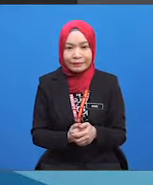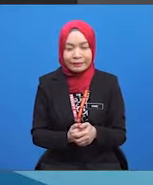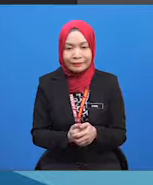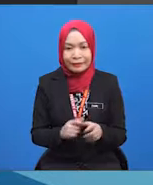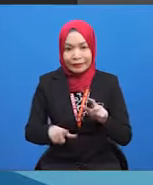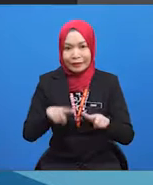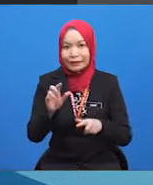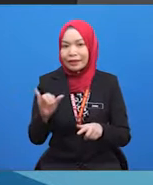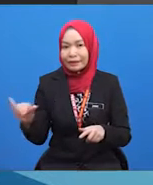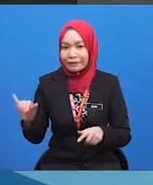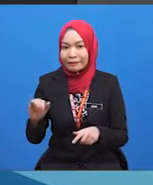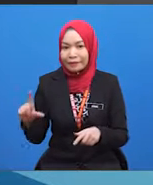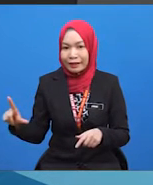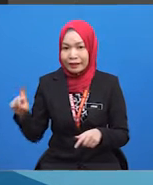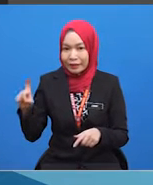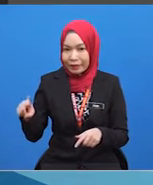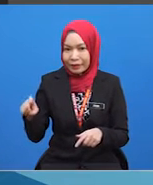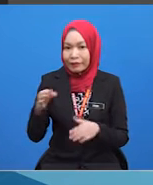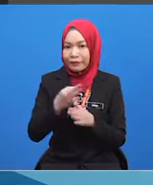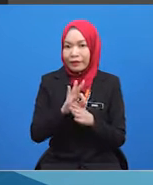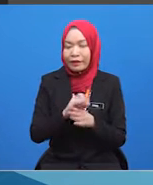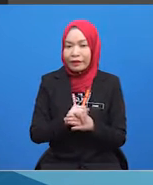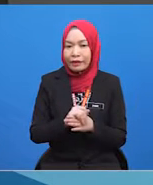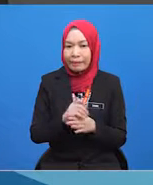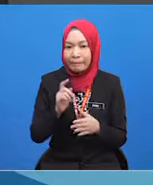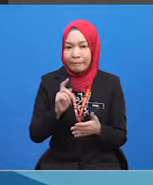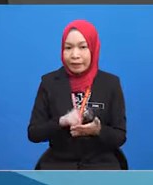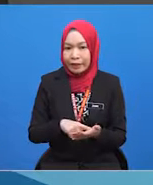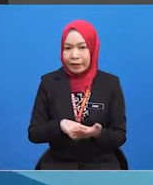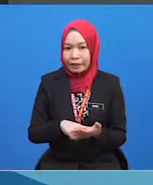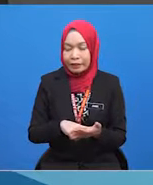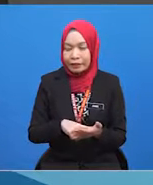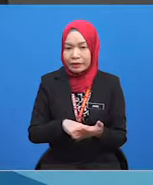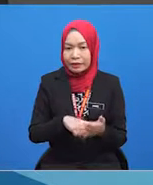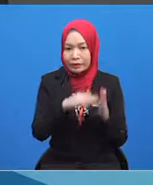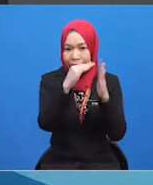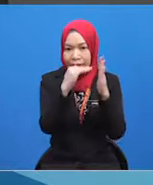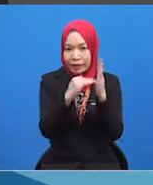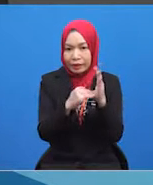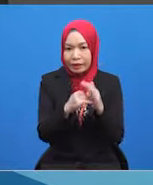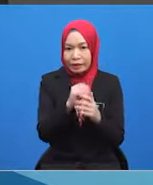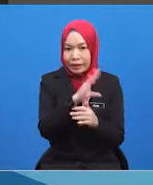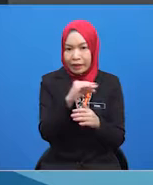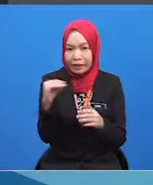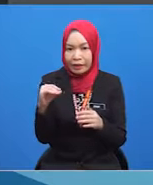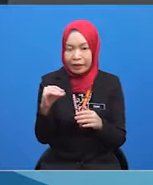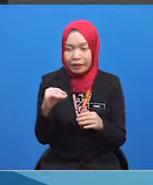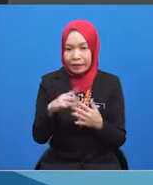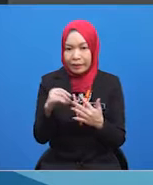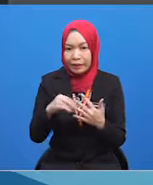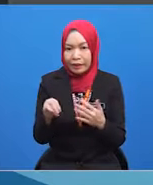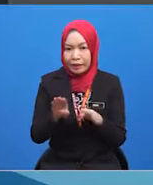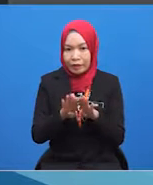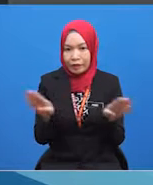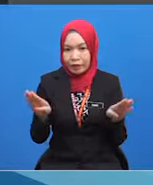Langkahnya adalah klik file pada bahagian menu bar, kemudian pilih open